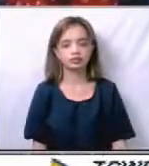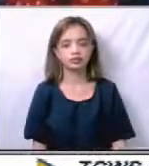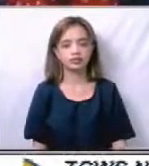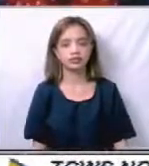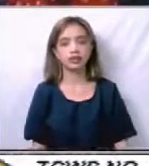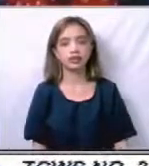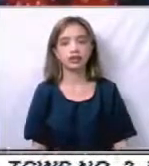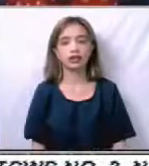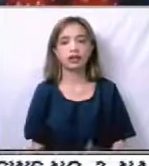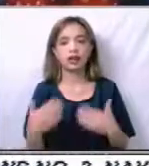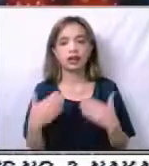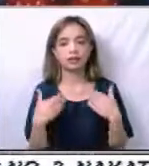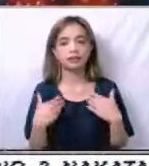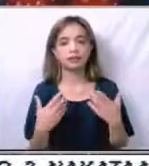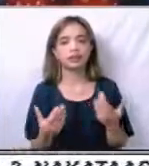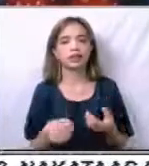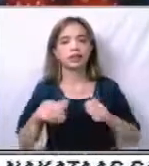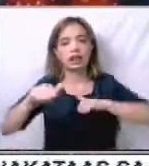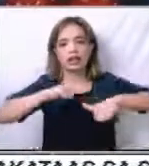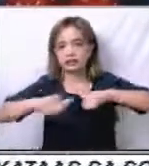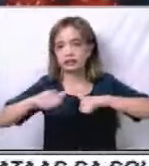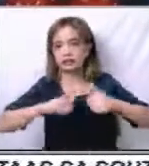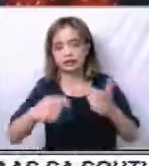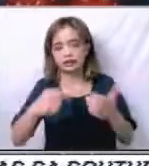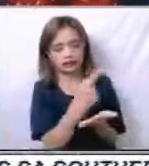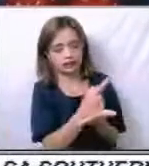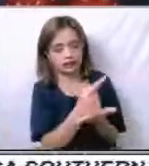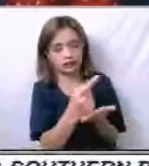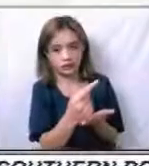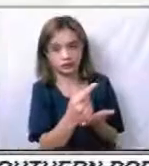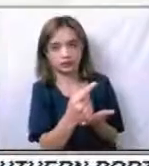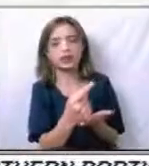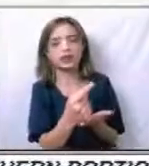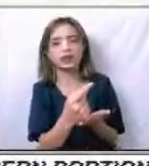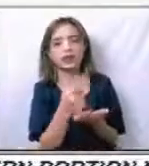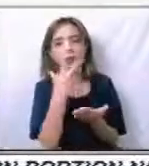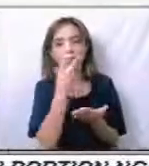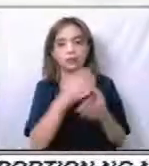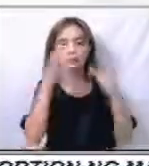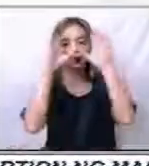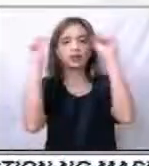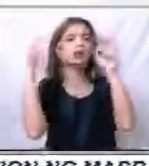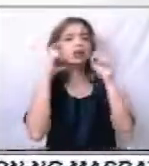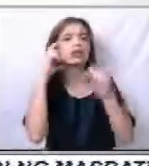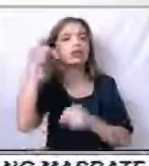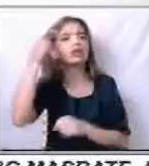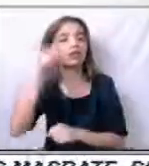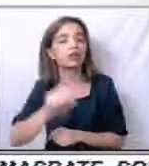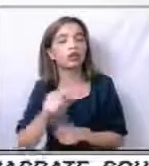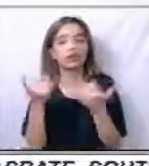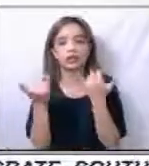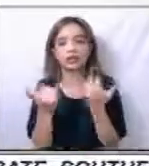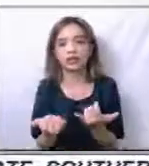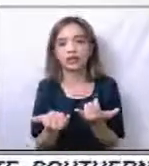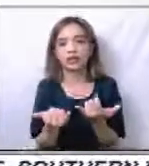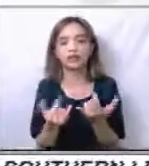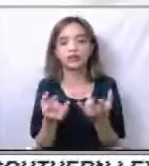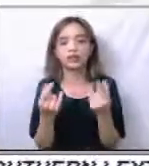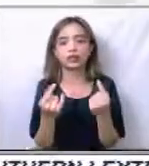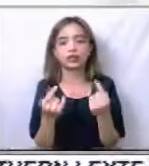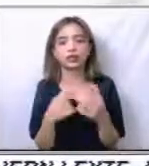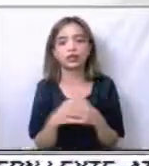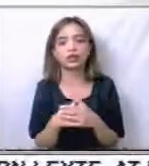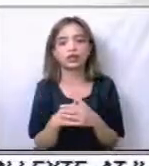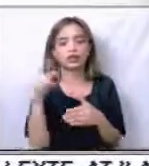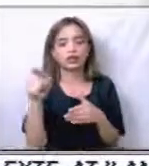Sunod-sunod ang mahalagang aktibidad ngayong linggo ni Pangulong Rodrigo Duterte. Para sa araw na ito, nakatakda niyang